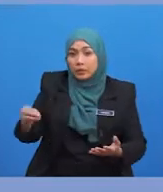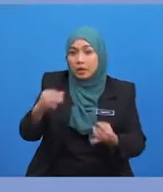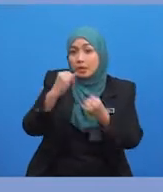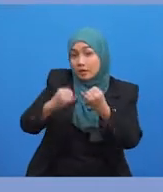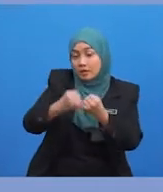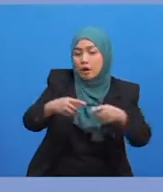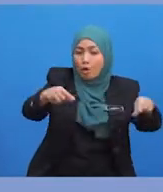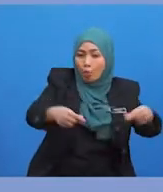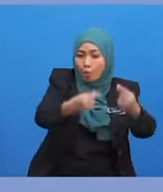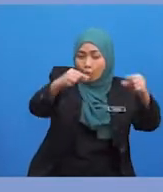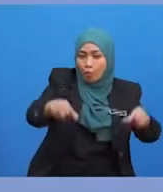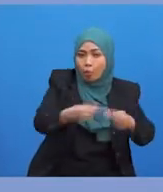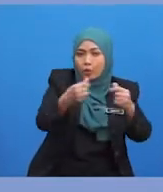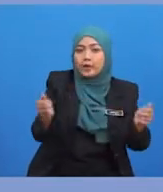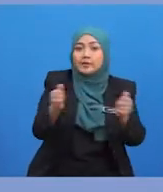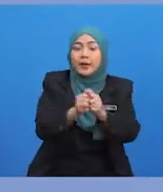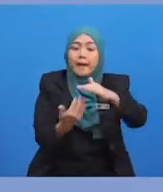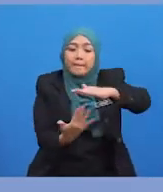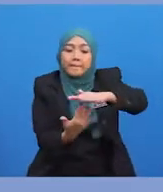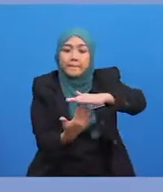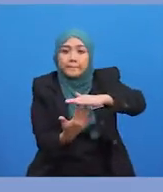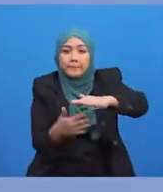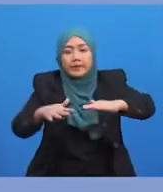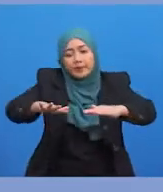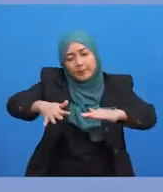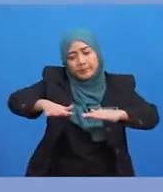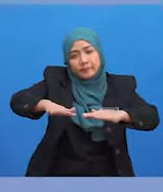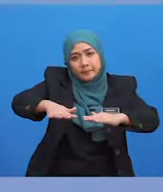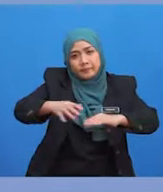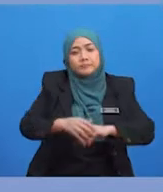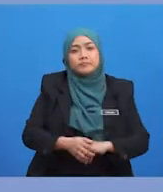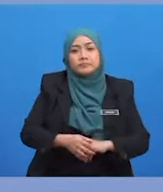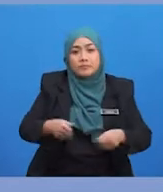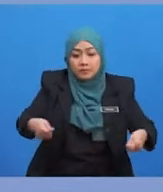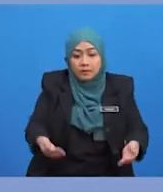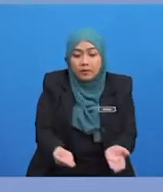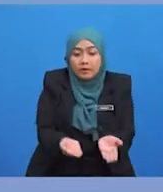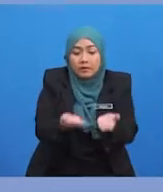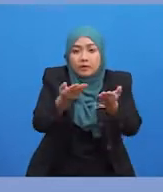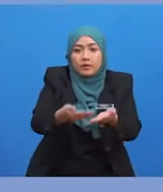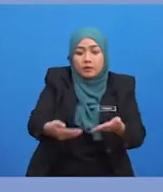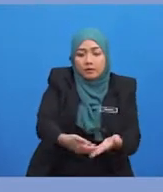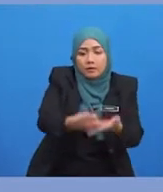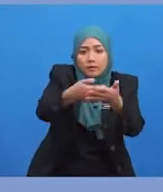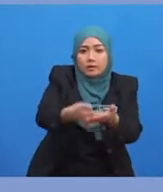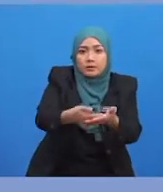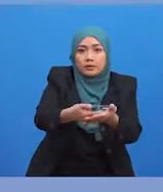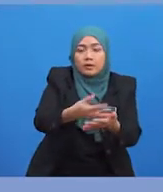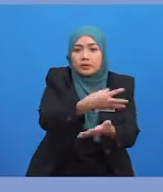api yang perlahan. Angkat dan toskan minyak. Selepas